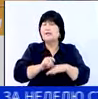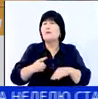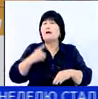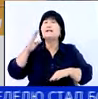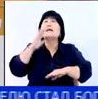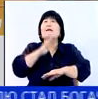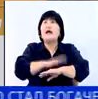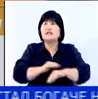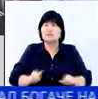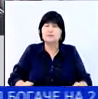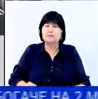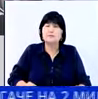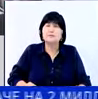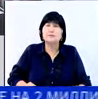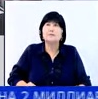мастер-классы.